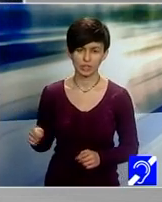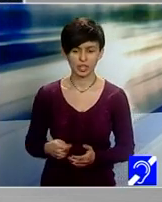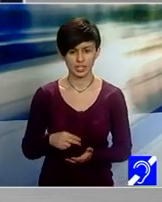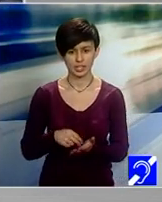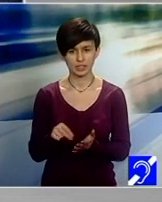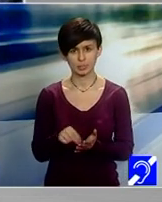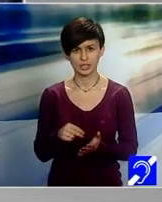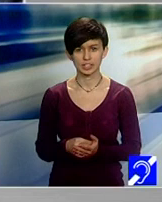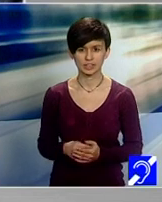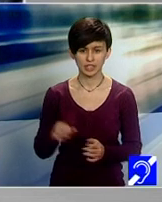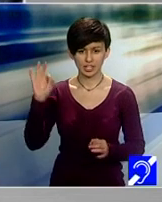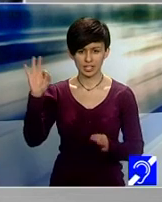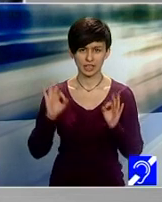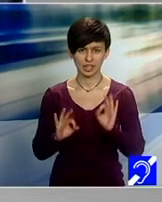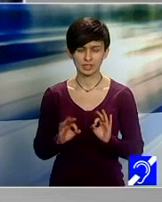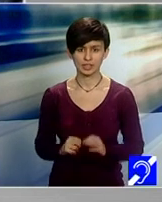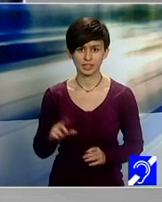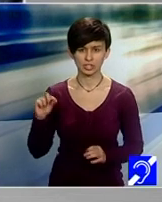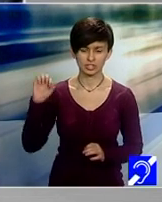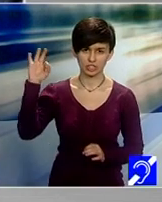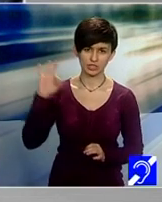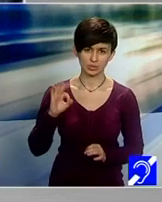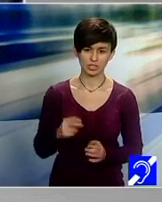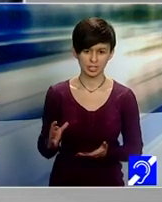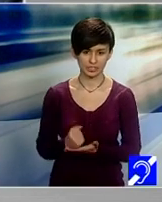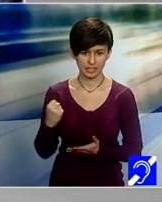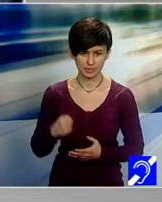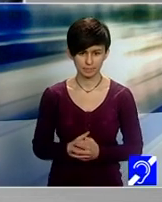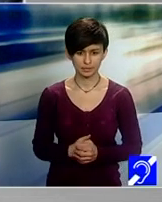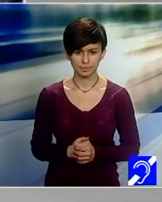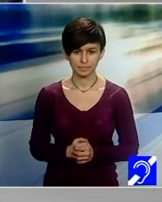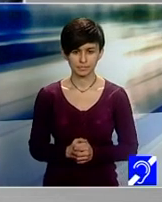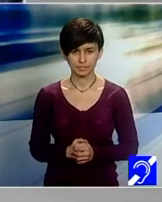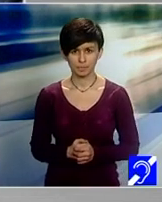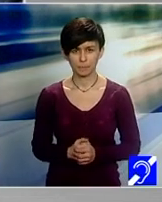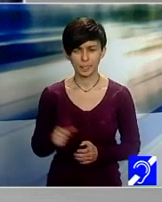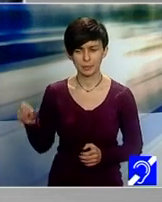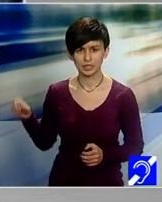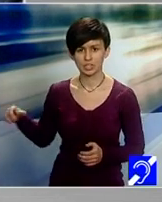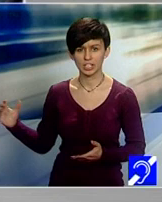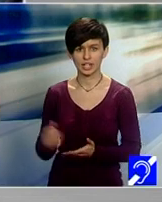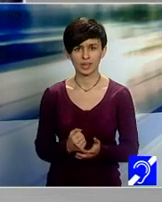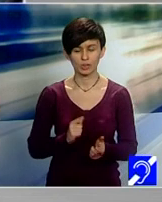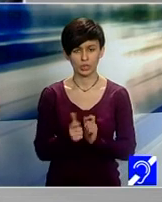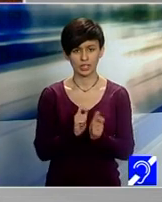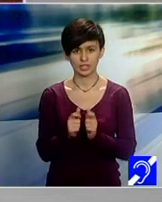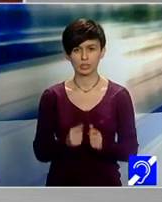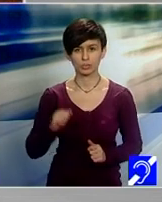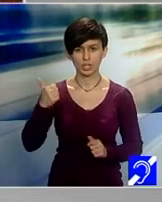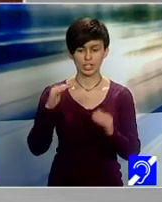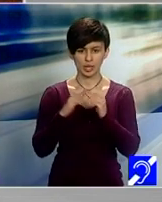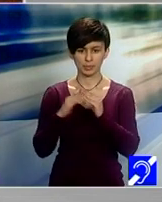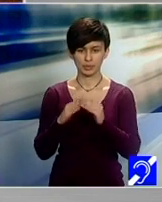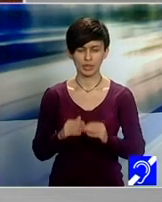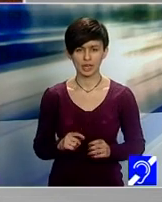din venit. Excluderea celor care au luat credit cu prima casă ar face ca ei să nu mai fie protejați în fața abuzurilor